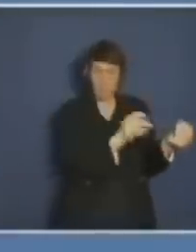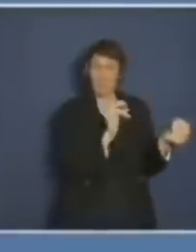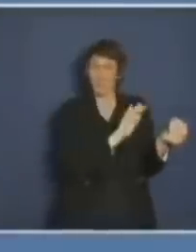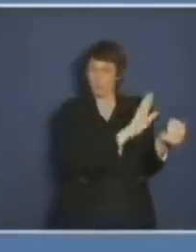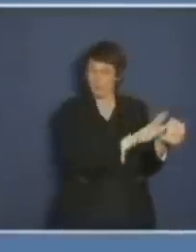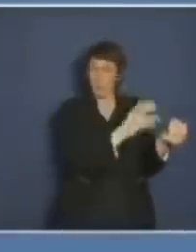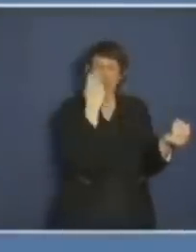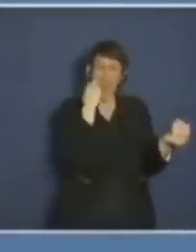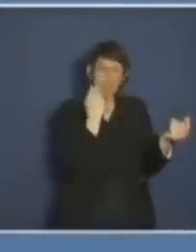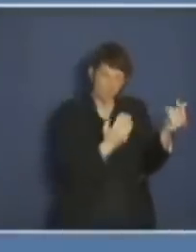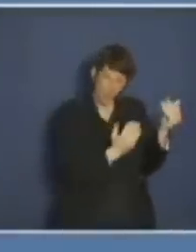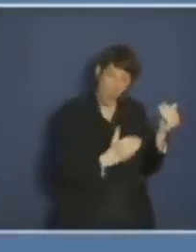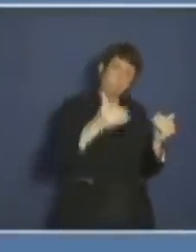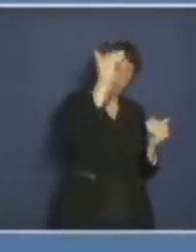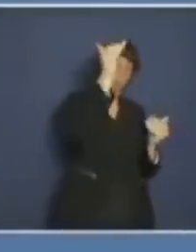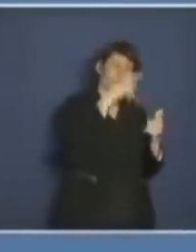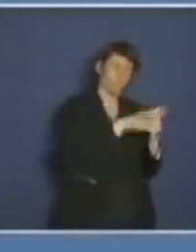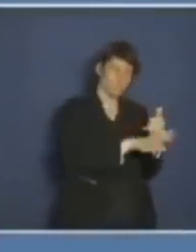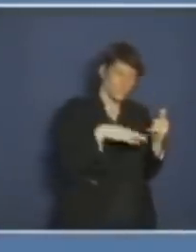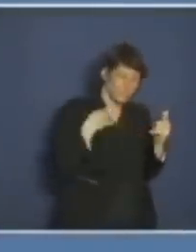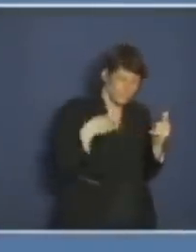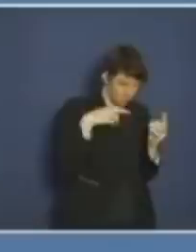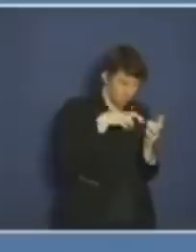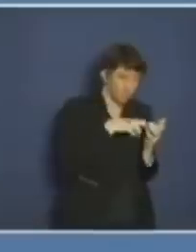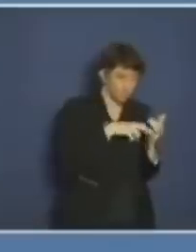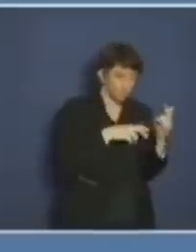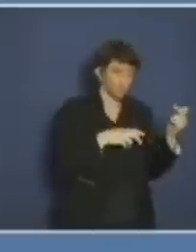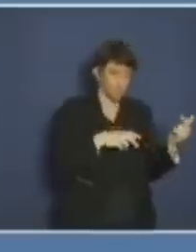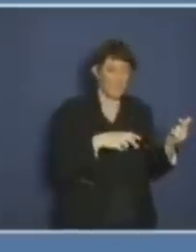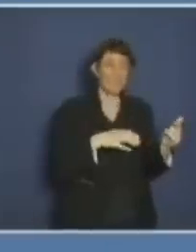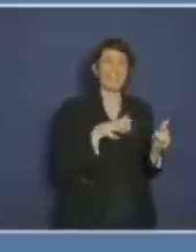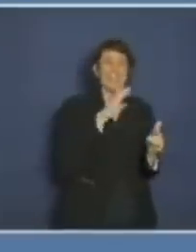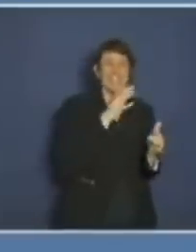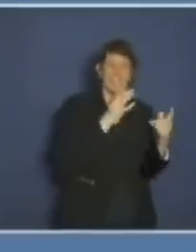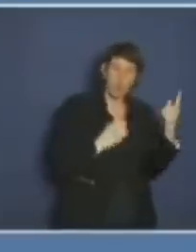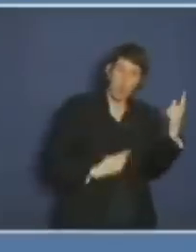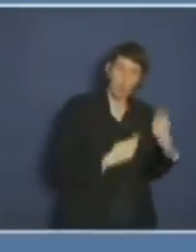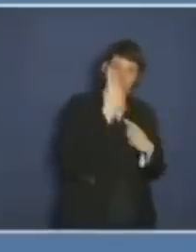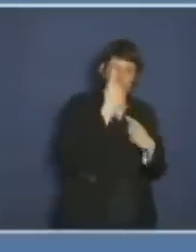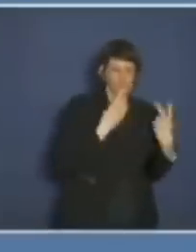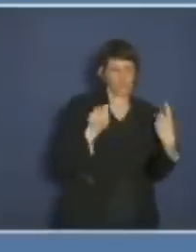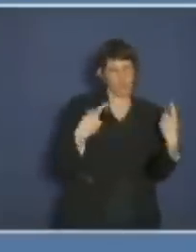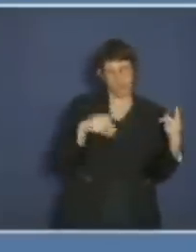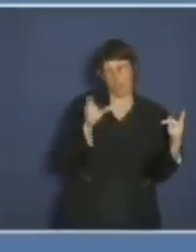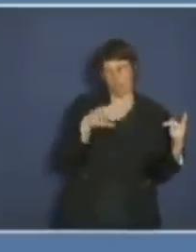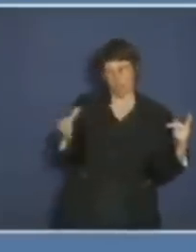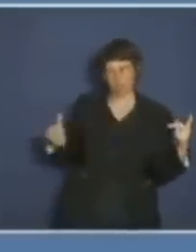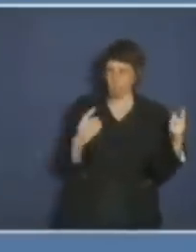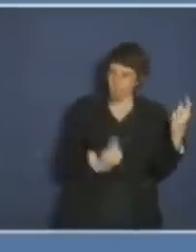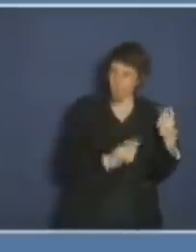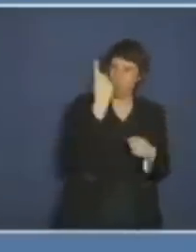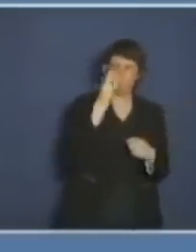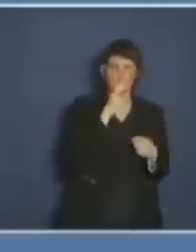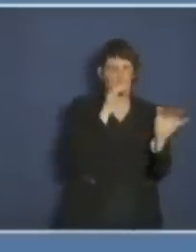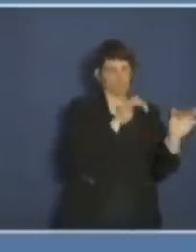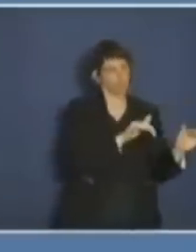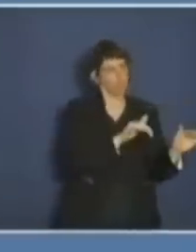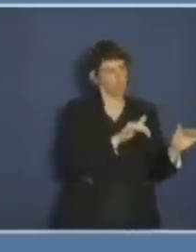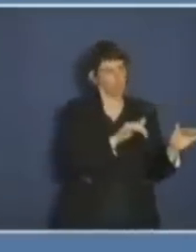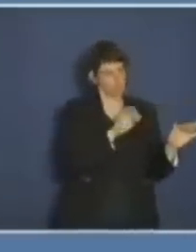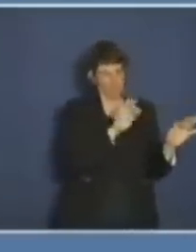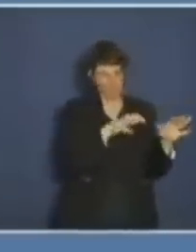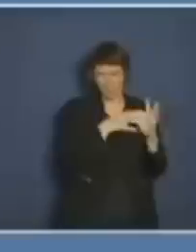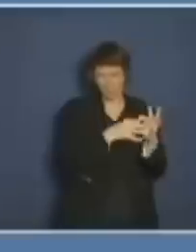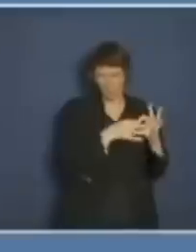hohen Alters und ihres Gesundheitszustands das allergrößte Risiko im Zusammenhang mit Corona tragen, dass der